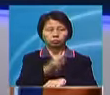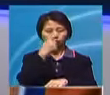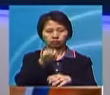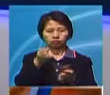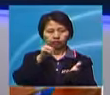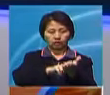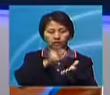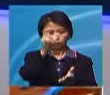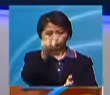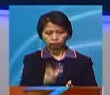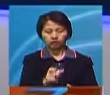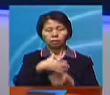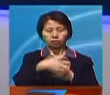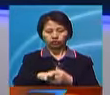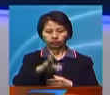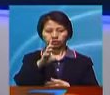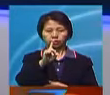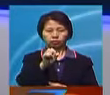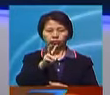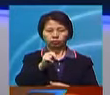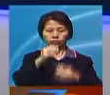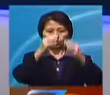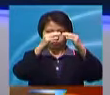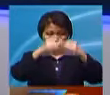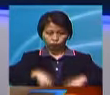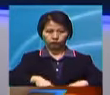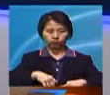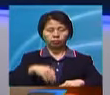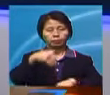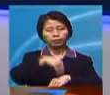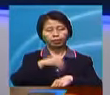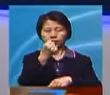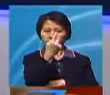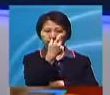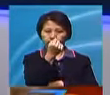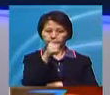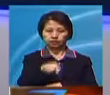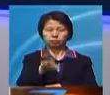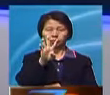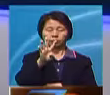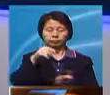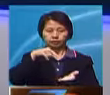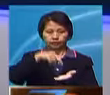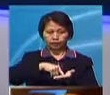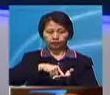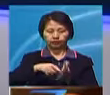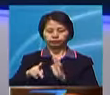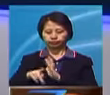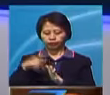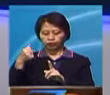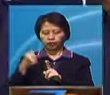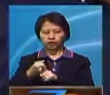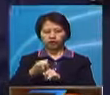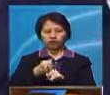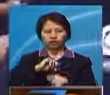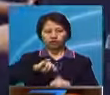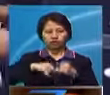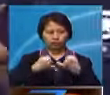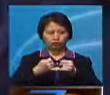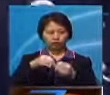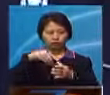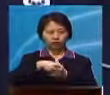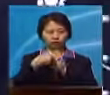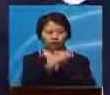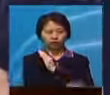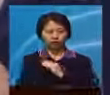penamaan calon selepas Dewan Undangan Negeri DUN dibubarkan pada 11 April ini. Pengarah Jabatan Dalam Negeri dan Keselamatan Awam